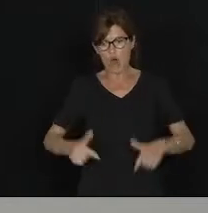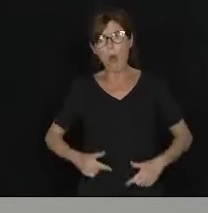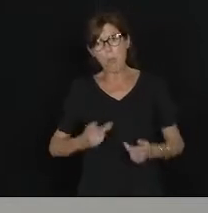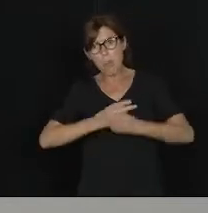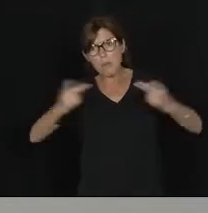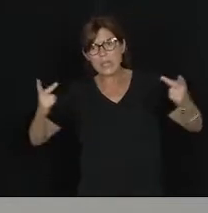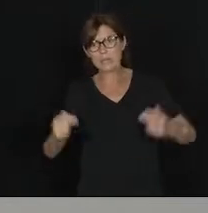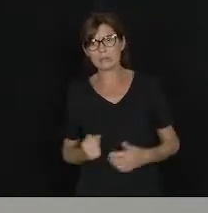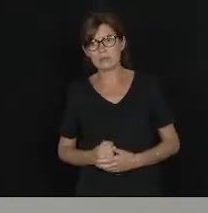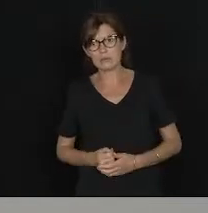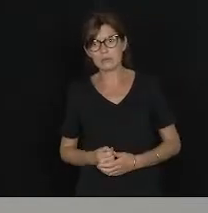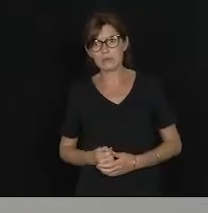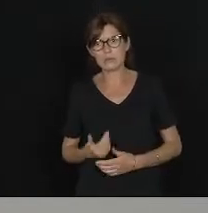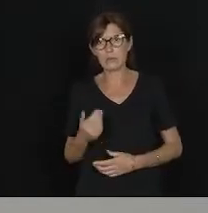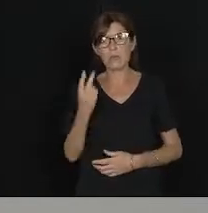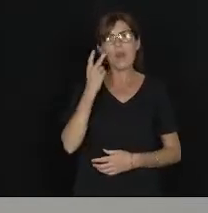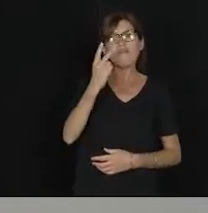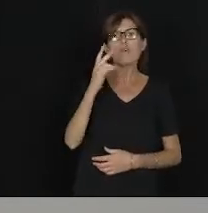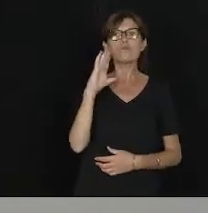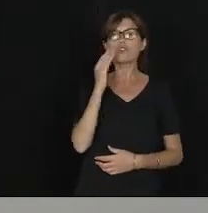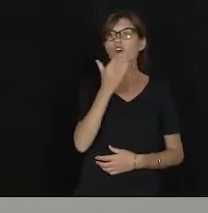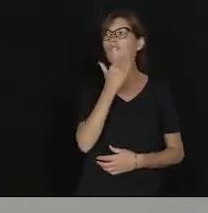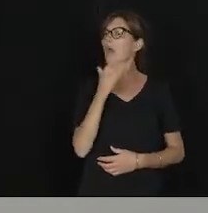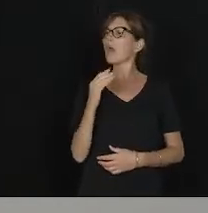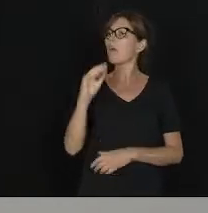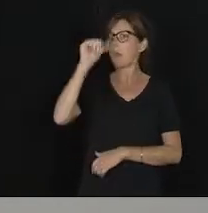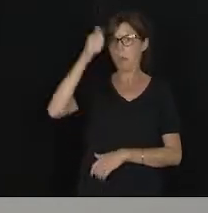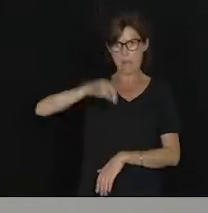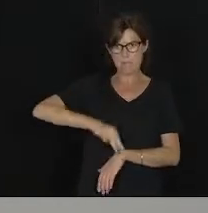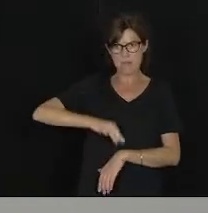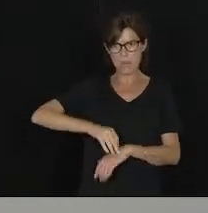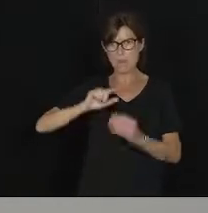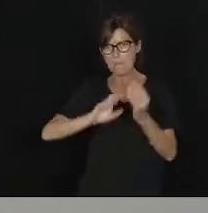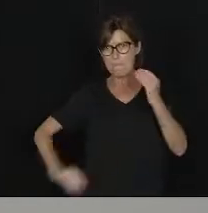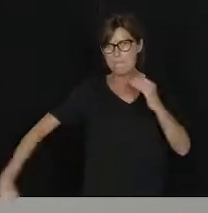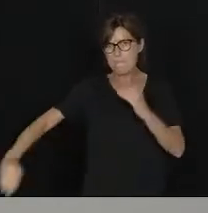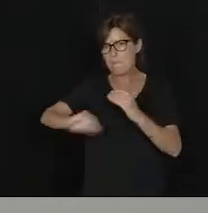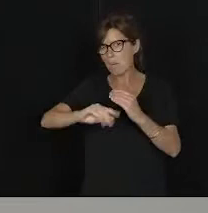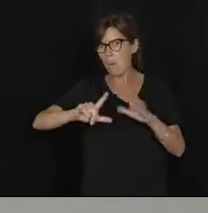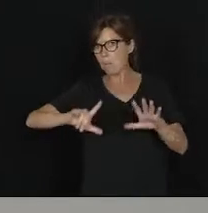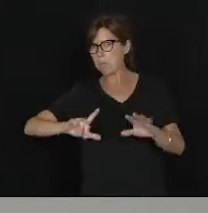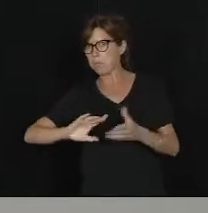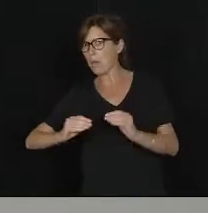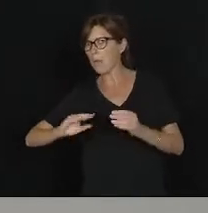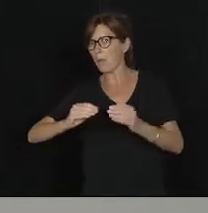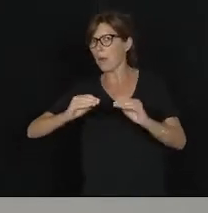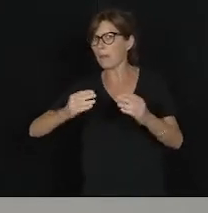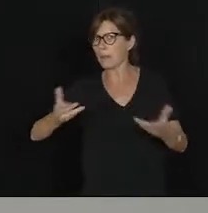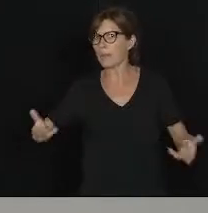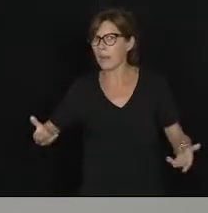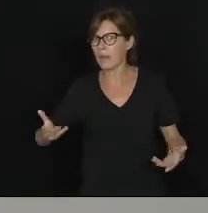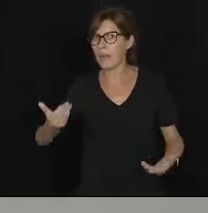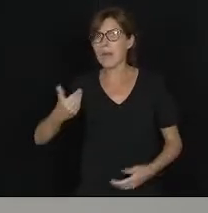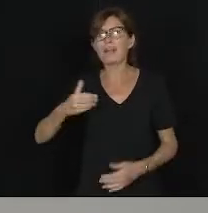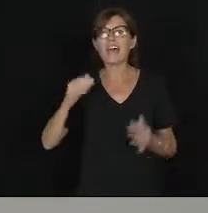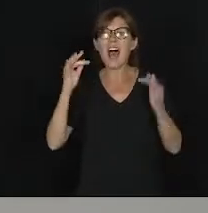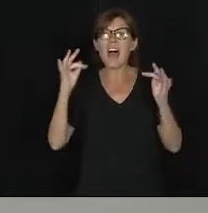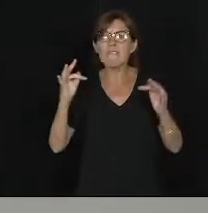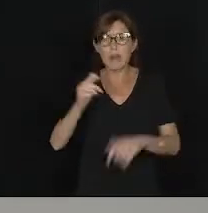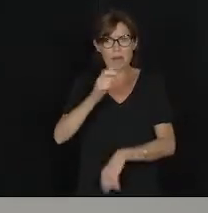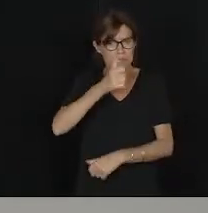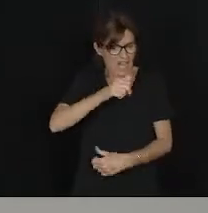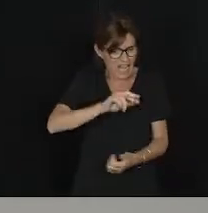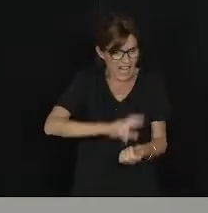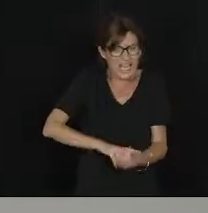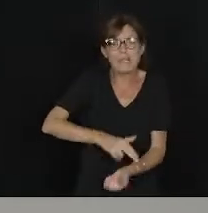les incidents de la minute de silence de janvier les prémices d'une faille tragique, le temps des rites de deuil vécus dans les salles